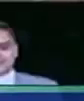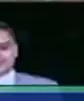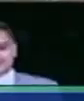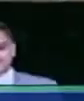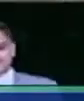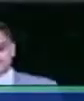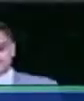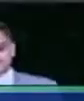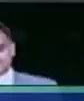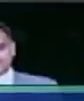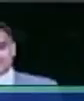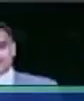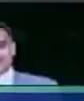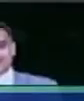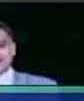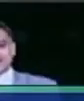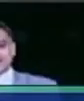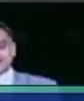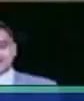في حد كمان؟